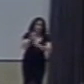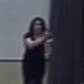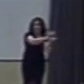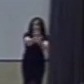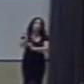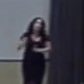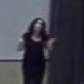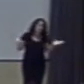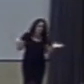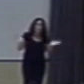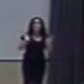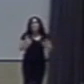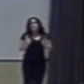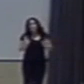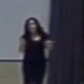aquests espais. I